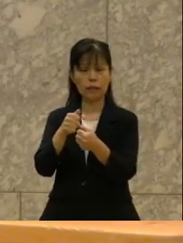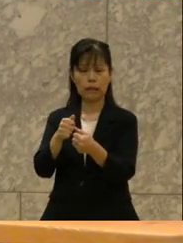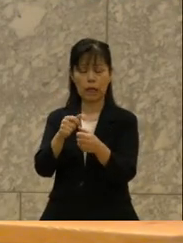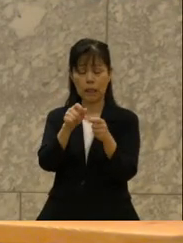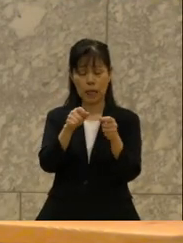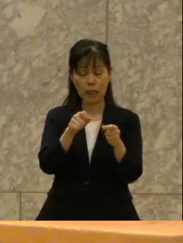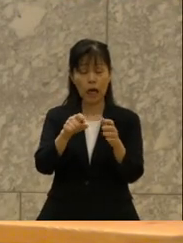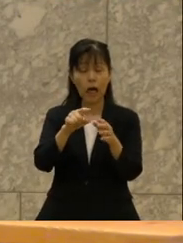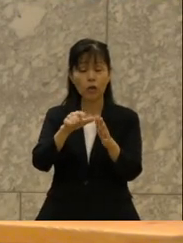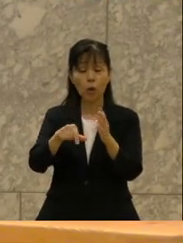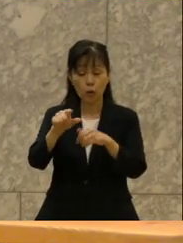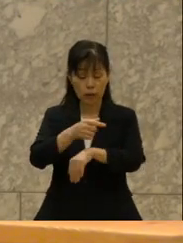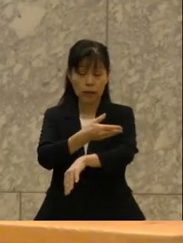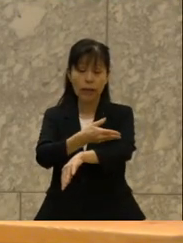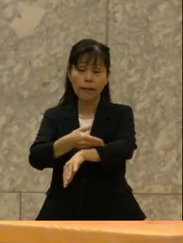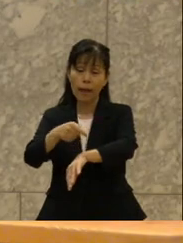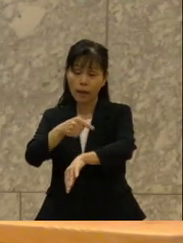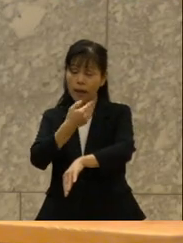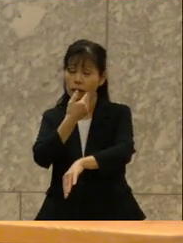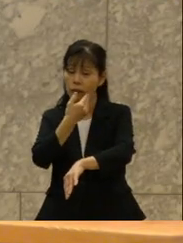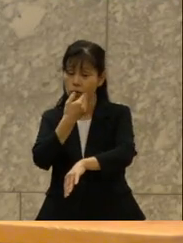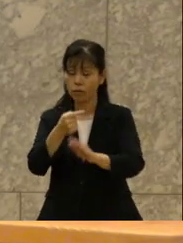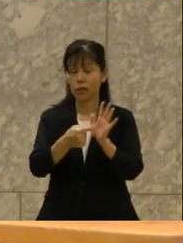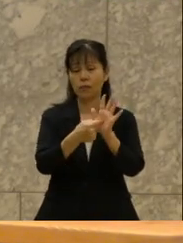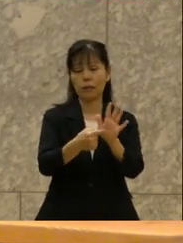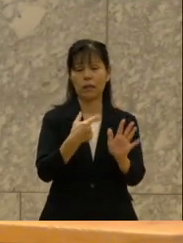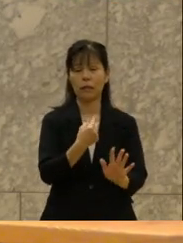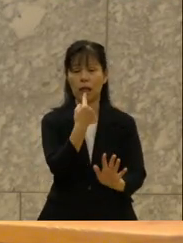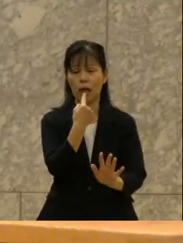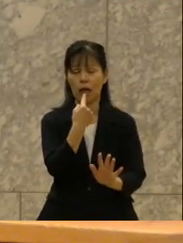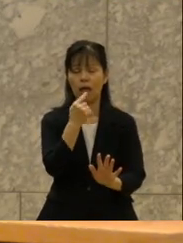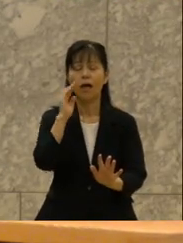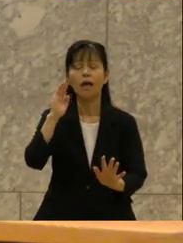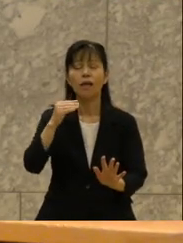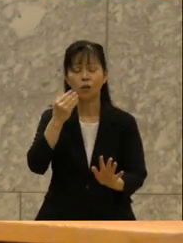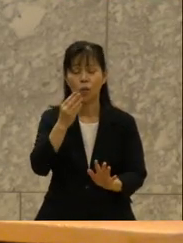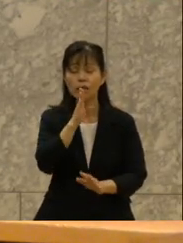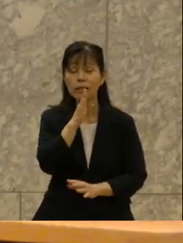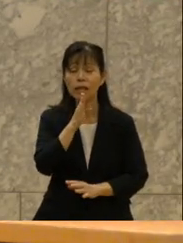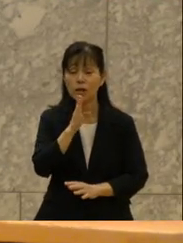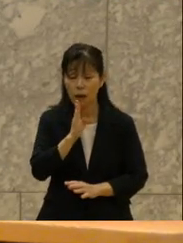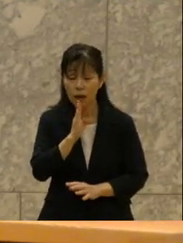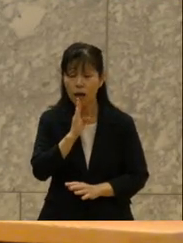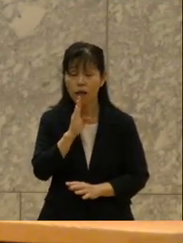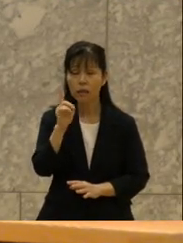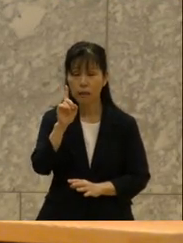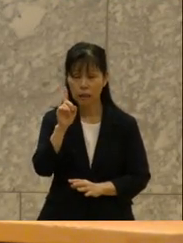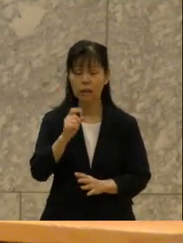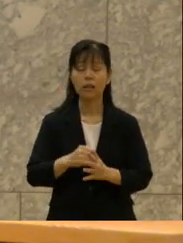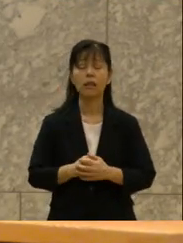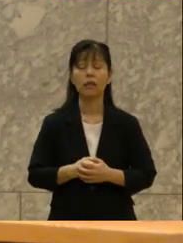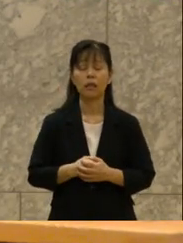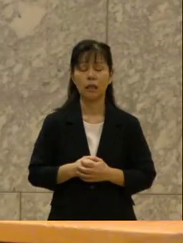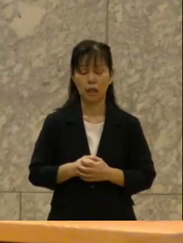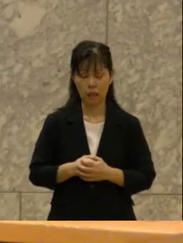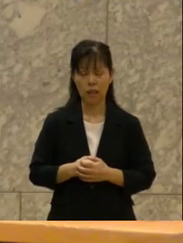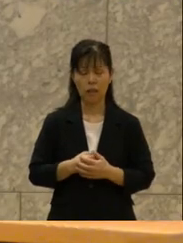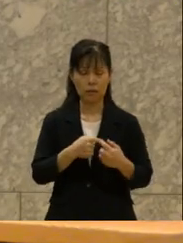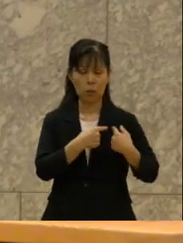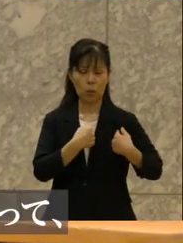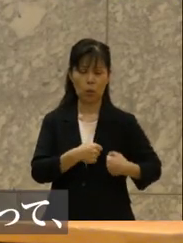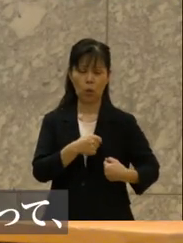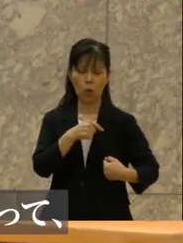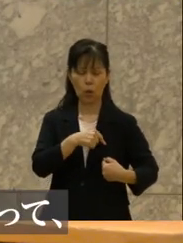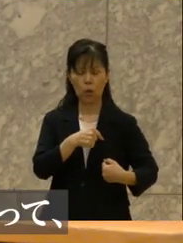より家庭が大事ってことを示したかったのにそれがでもやっぱりそのトラウマとして残っ